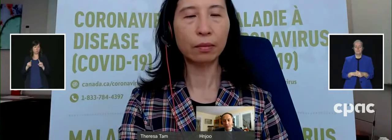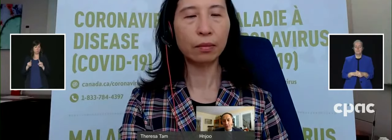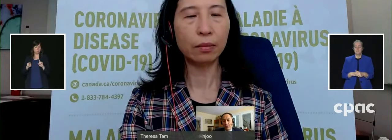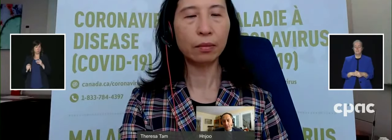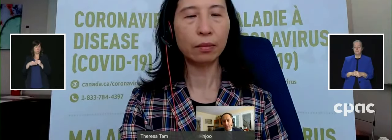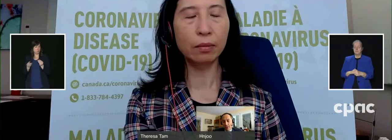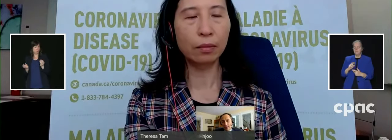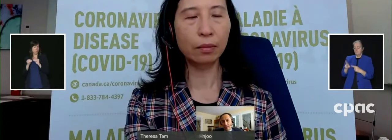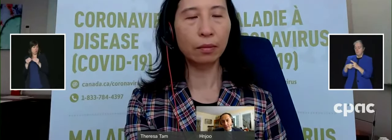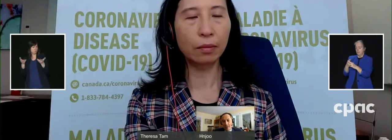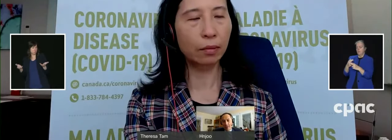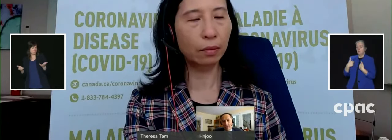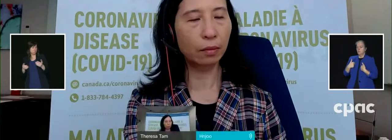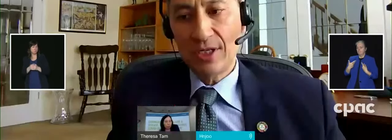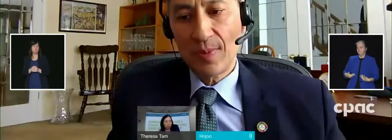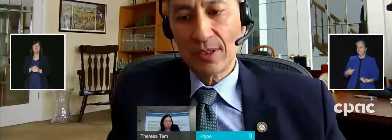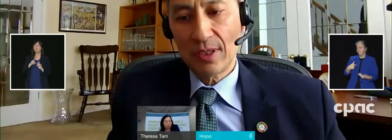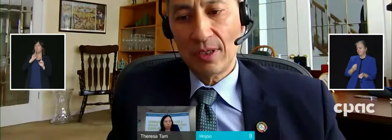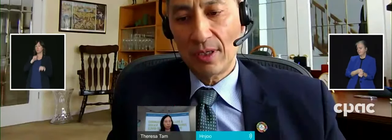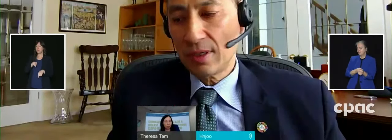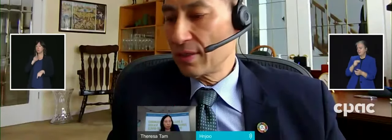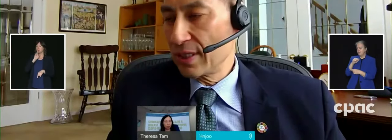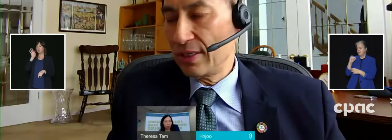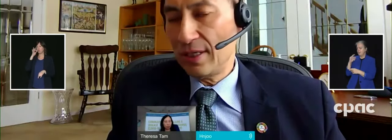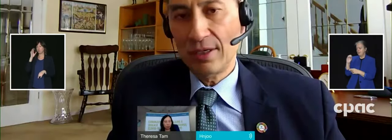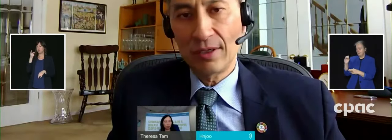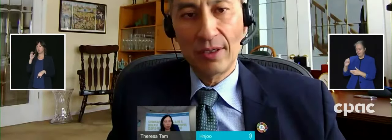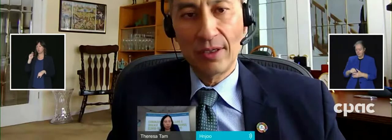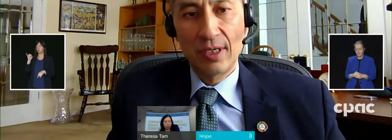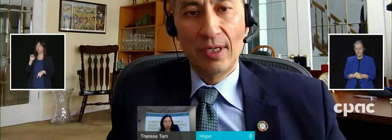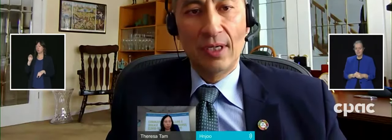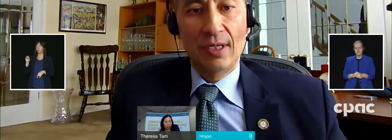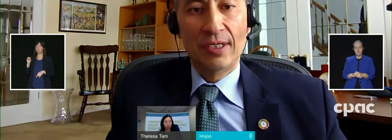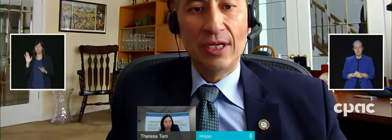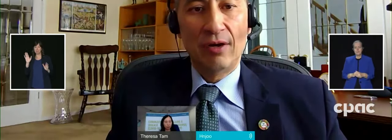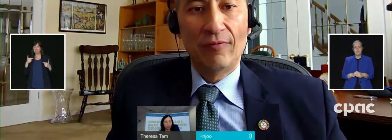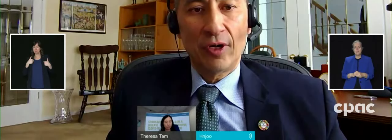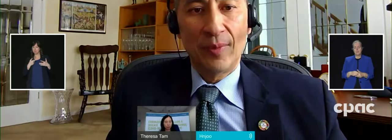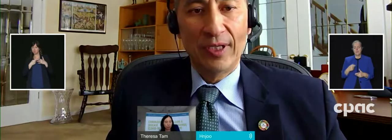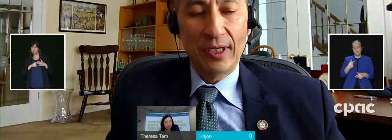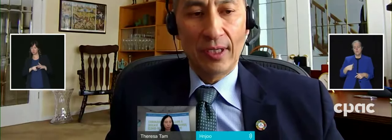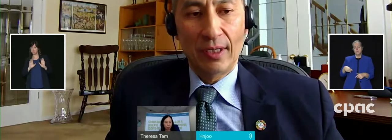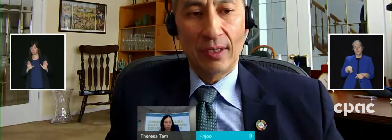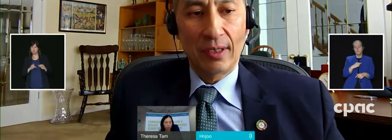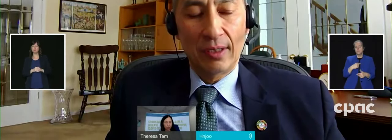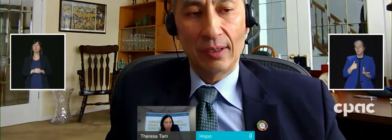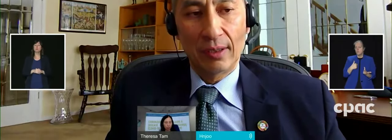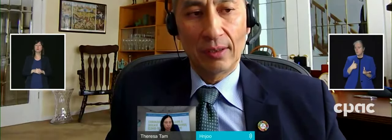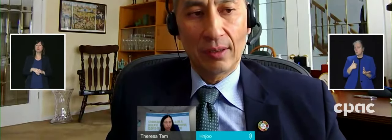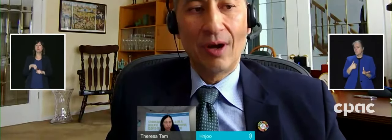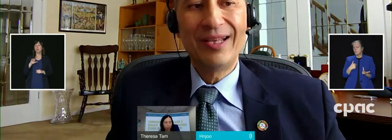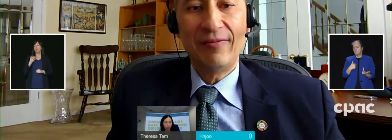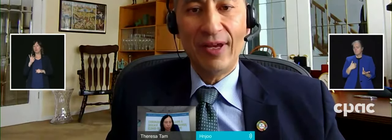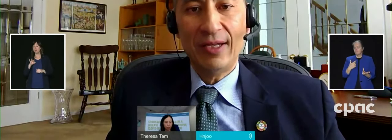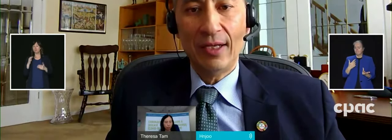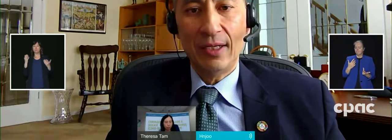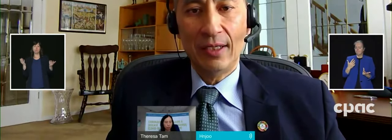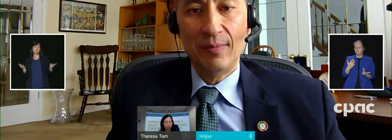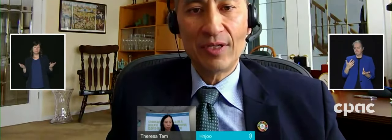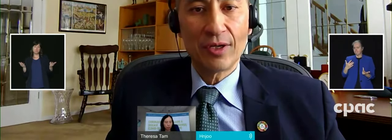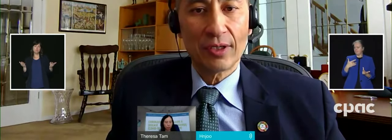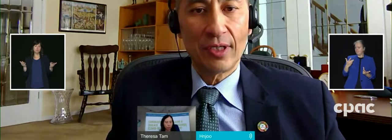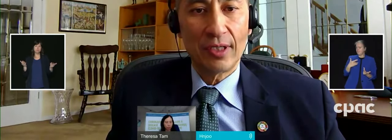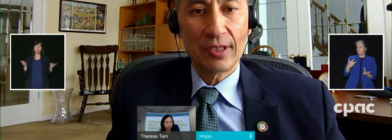C'est Dr. New, peut-être je peux commencer. Je pense qu'on a constaté que si on veut comment dire, enlever